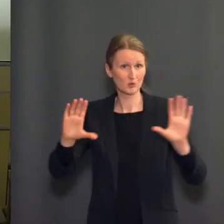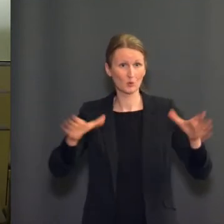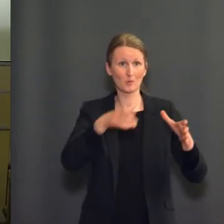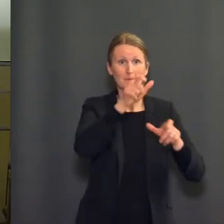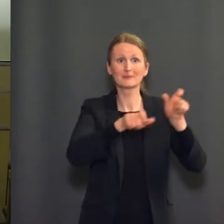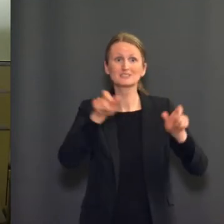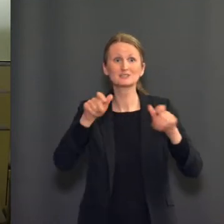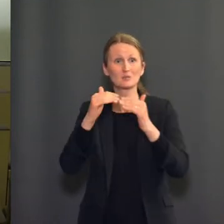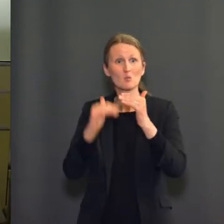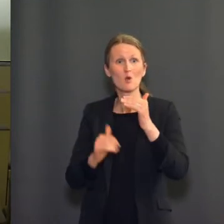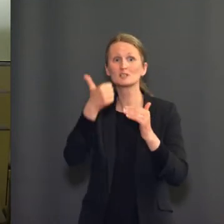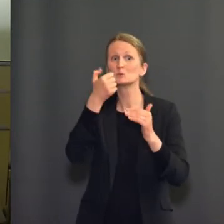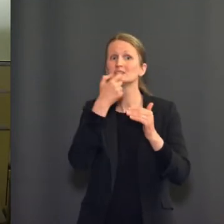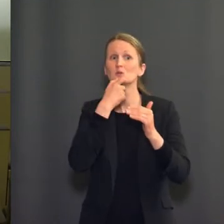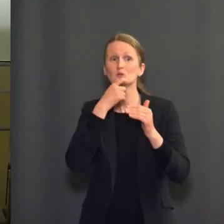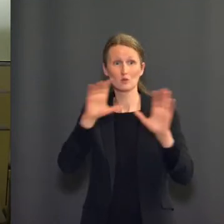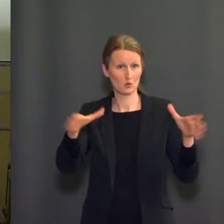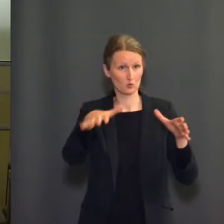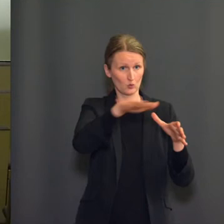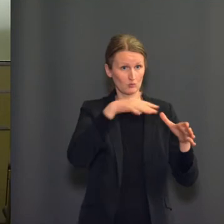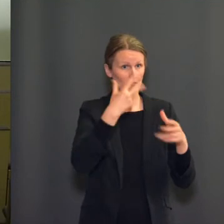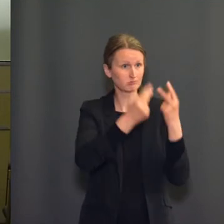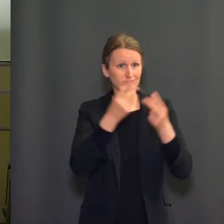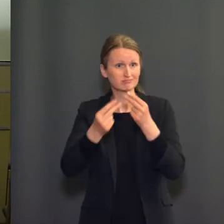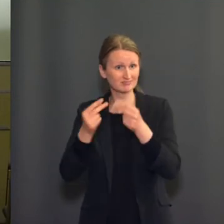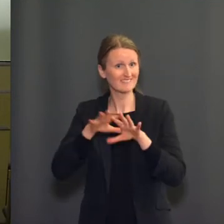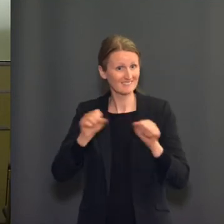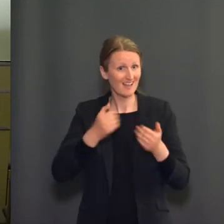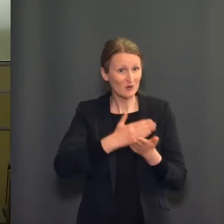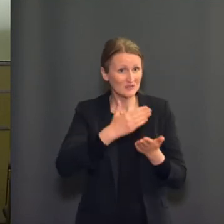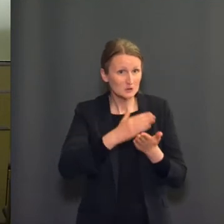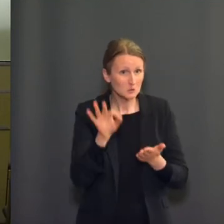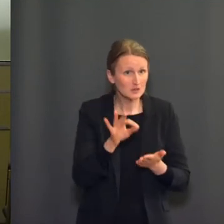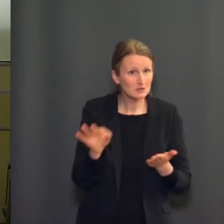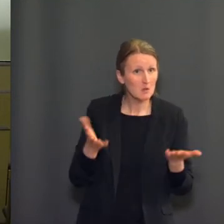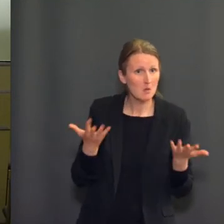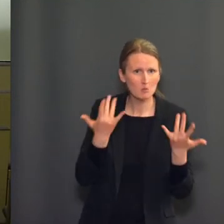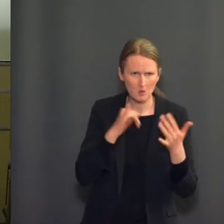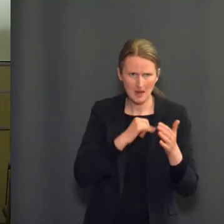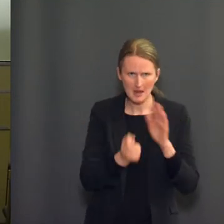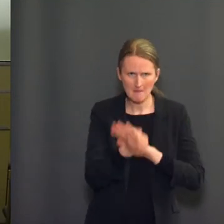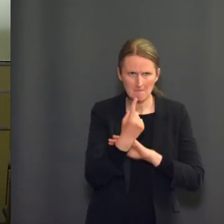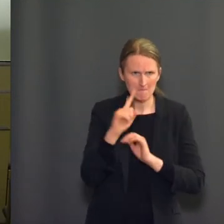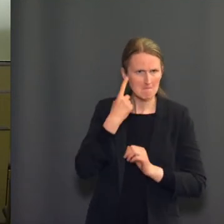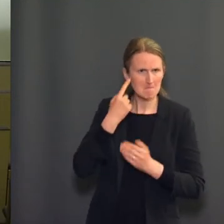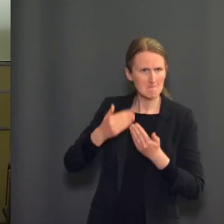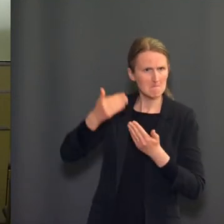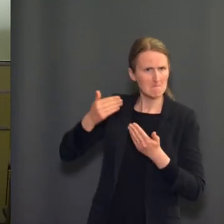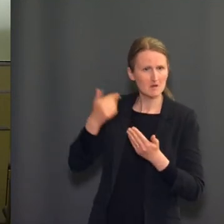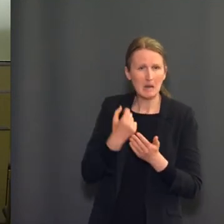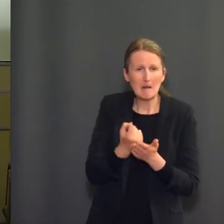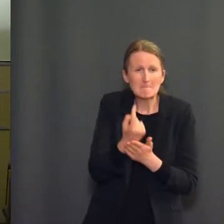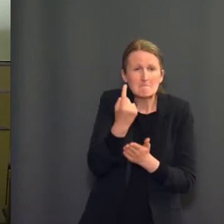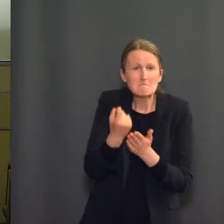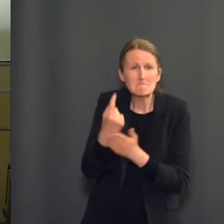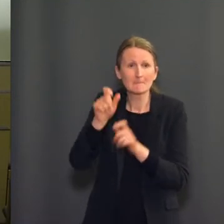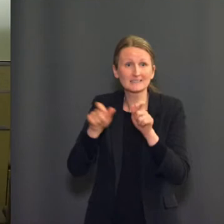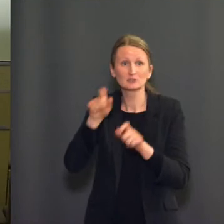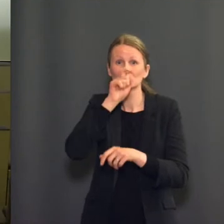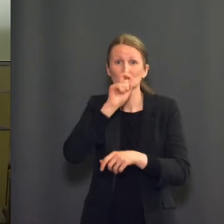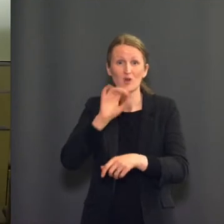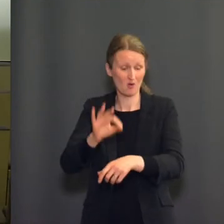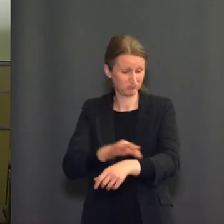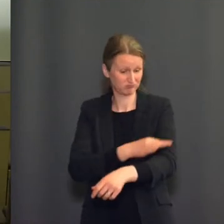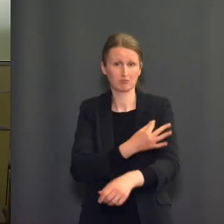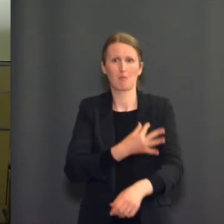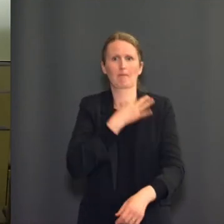plaquettes, plusieurs pays ont suspendu l'usage pour ce public cible. La Belgique envisage-t-elle de